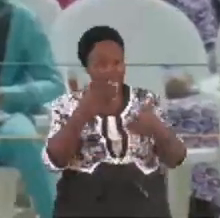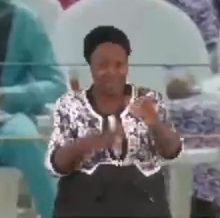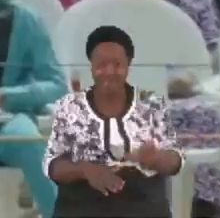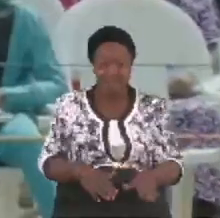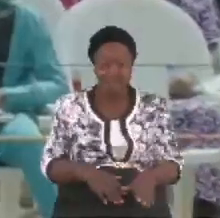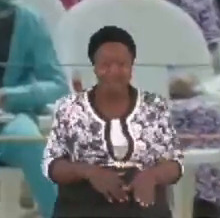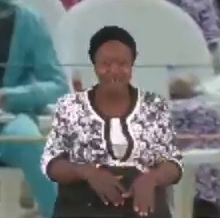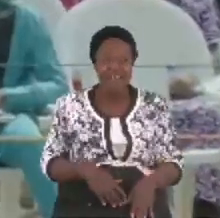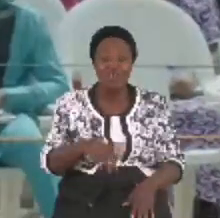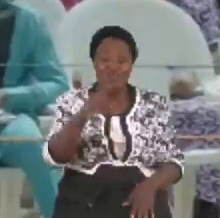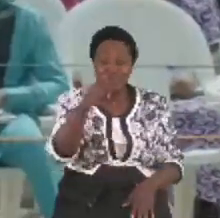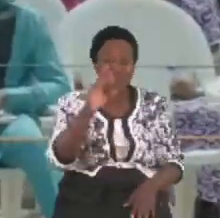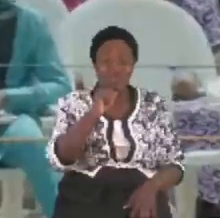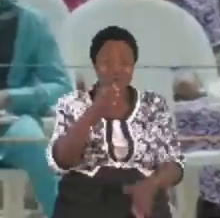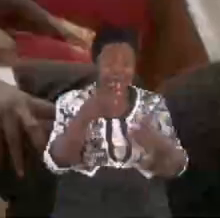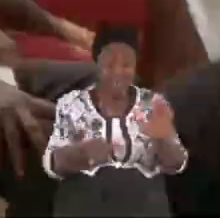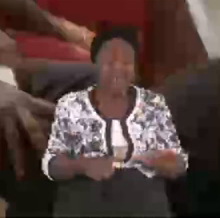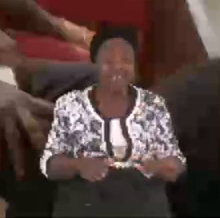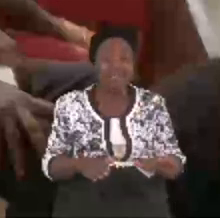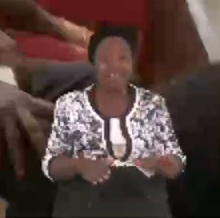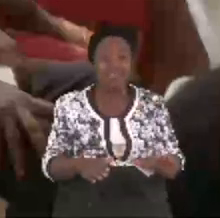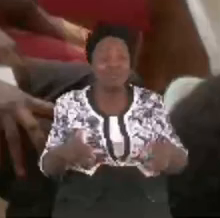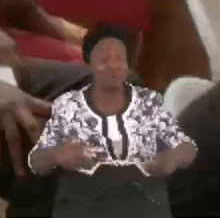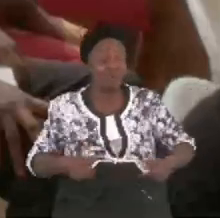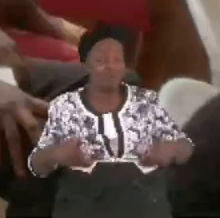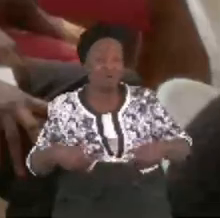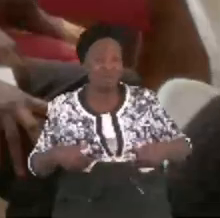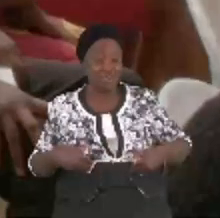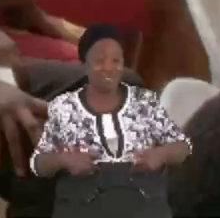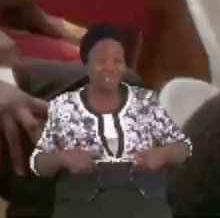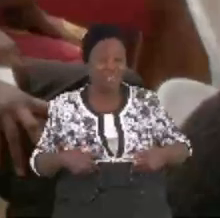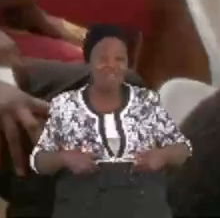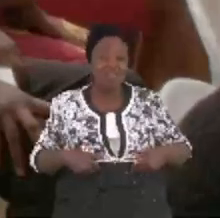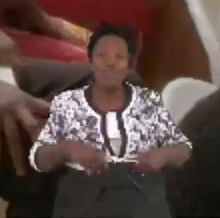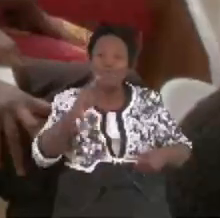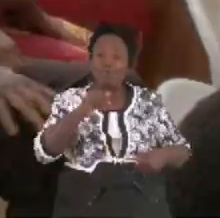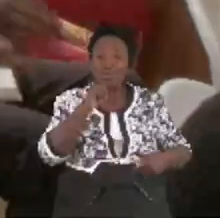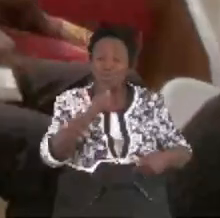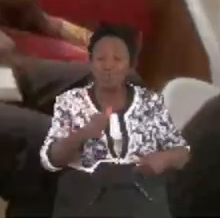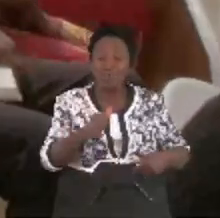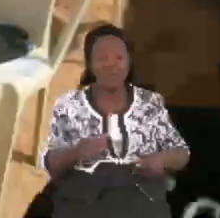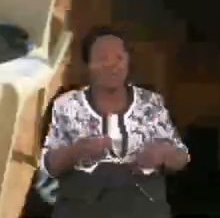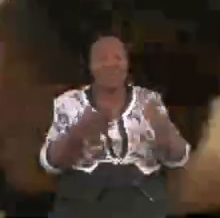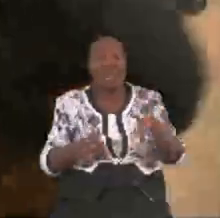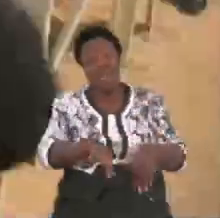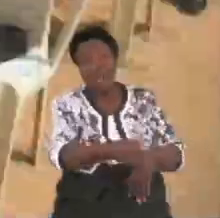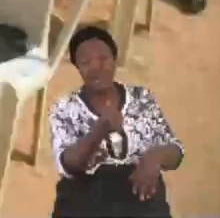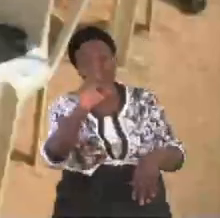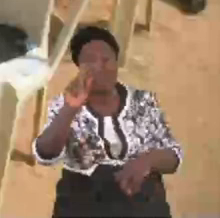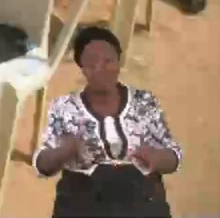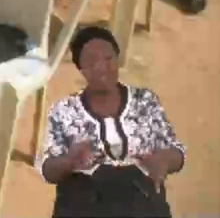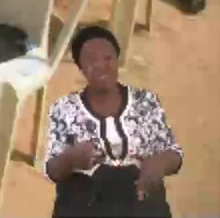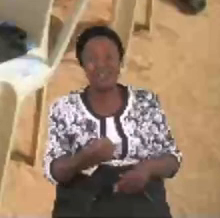mort. Tu ne vas pas mourir prématurément. Tu ne mourras pas à la place de quelqu'un